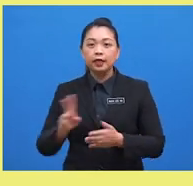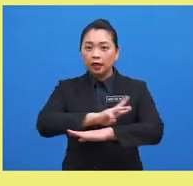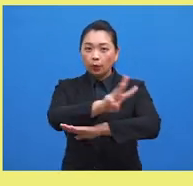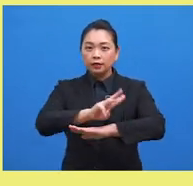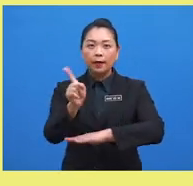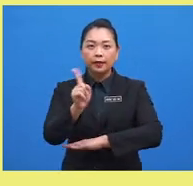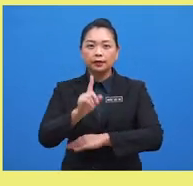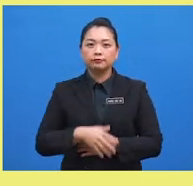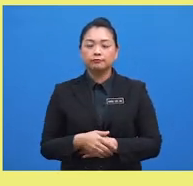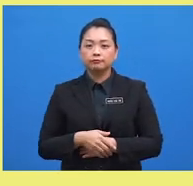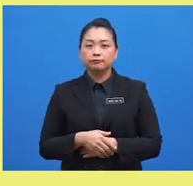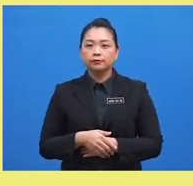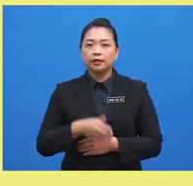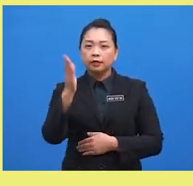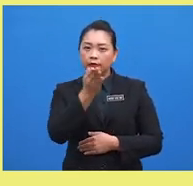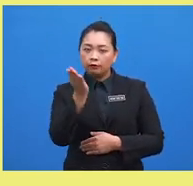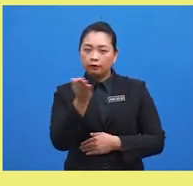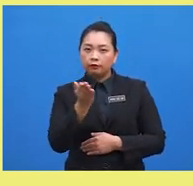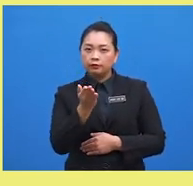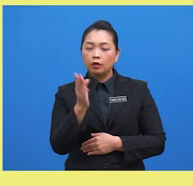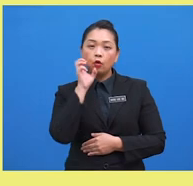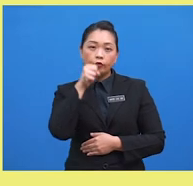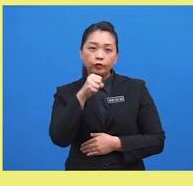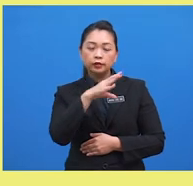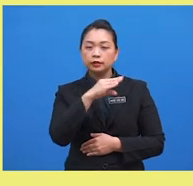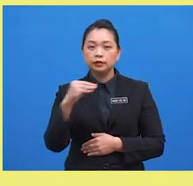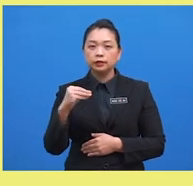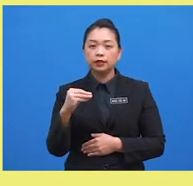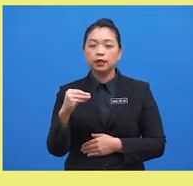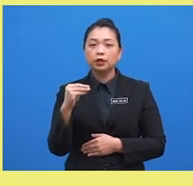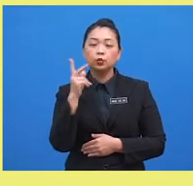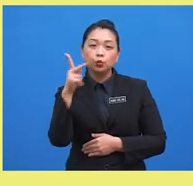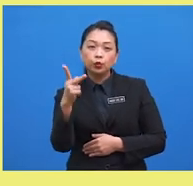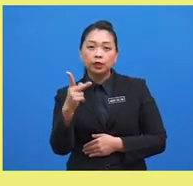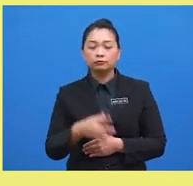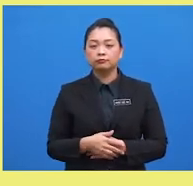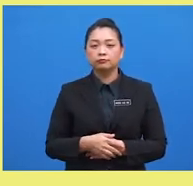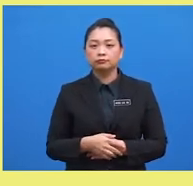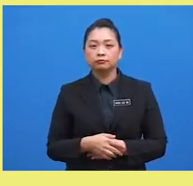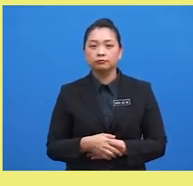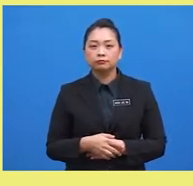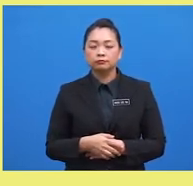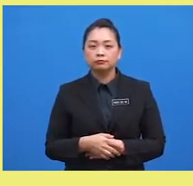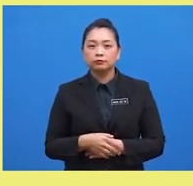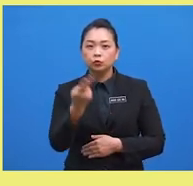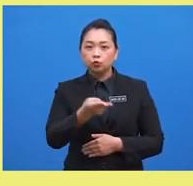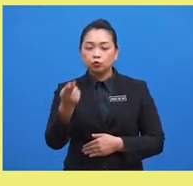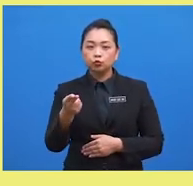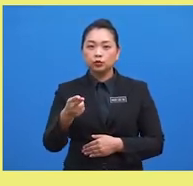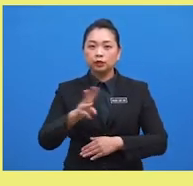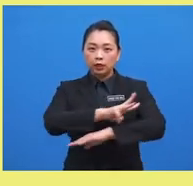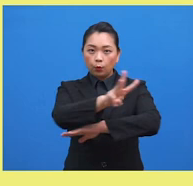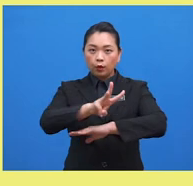di mana garis oren bersilang dengan warna kuning. Unsur dalam kawasan